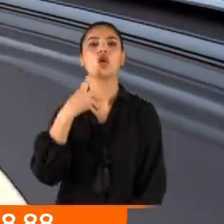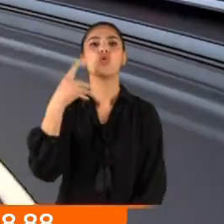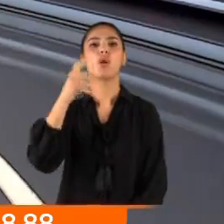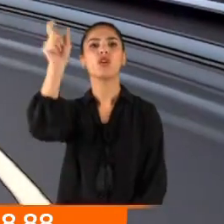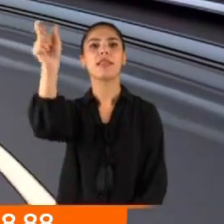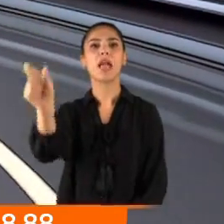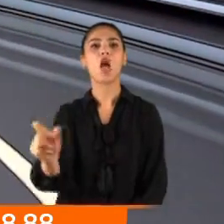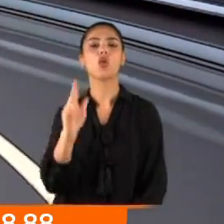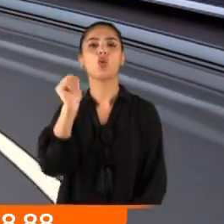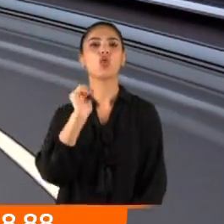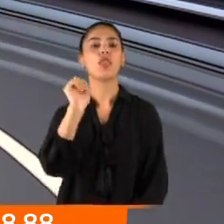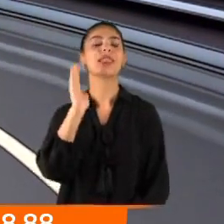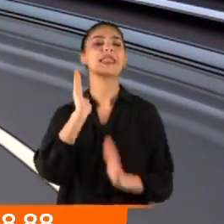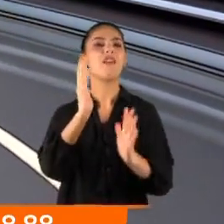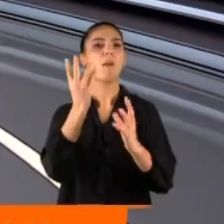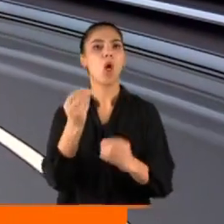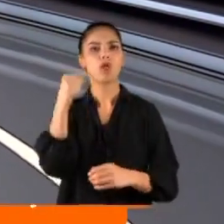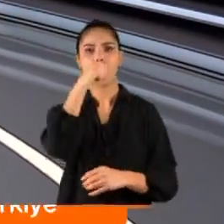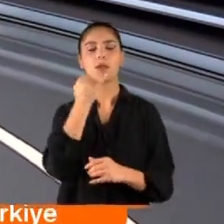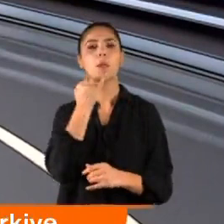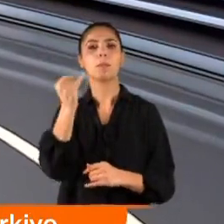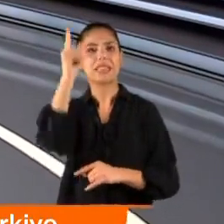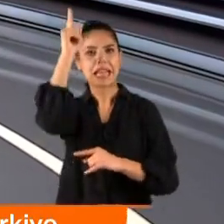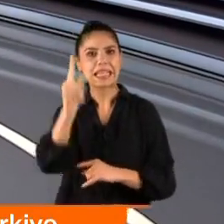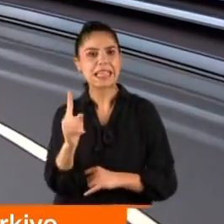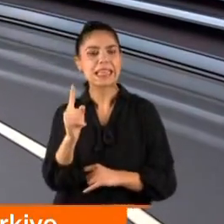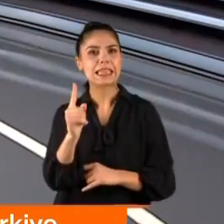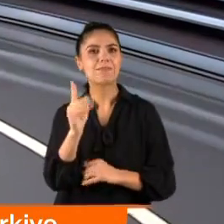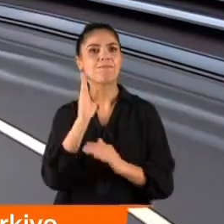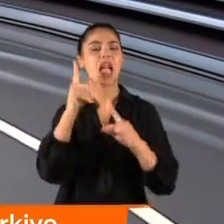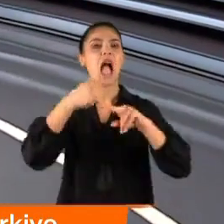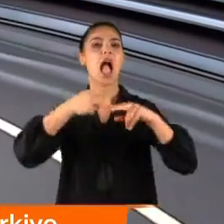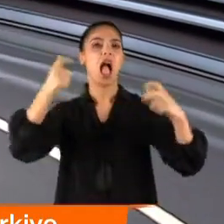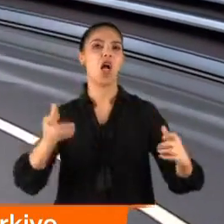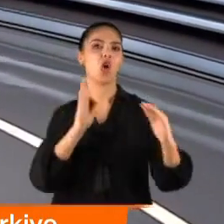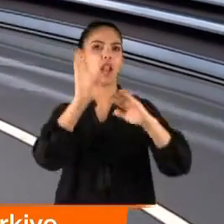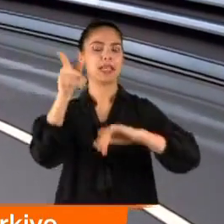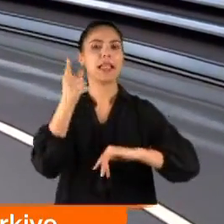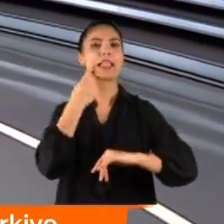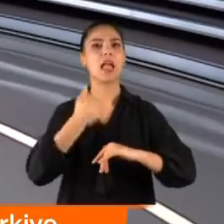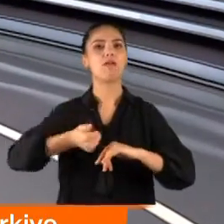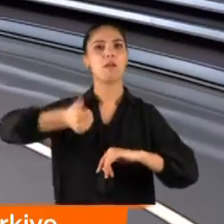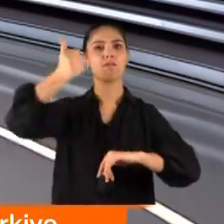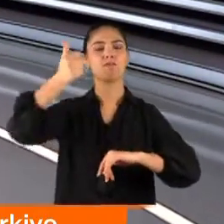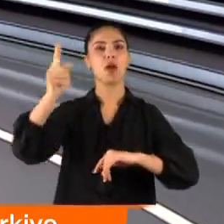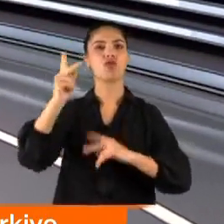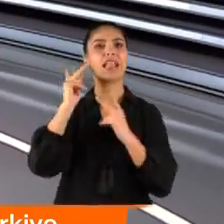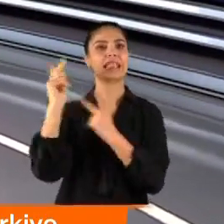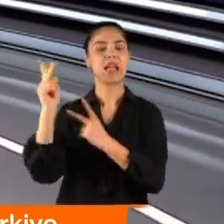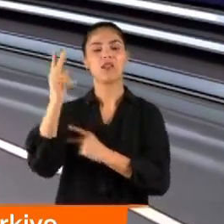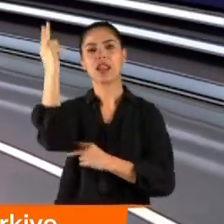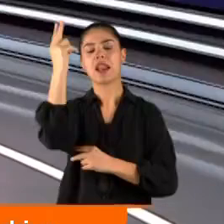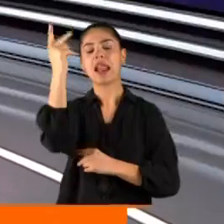Cumhurbaşkanı Erdoğan 3 gün sürecek Afrika ziyaretinin ilk durağı Angola'daydı ve devlet başkanı tarafından